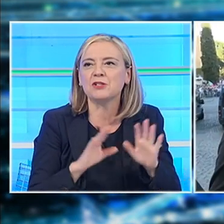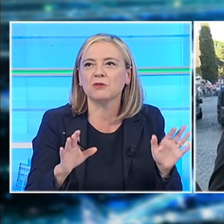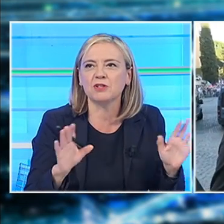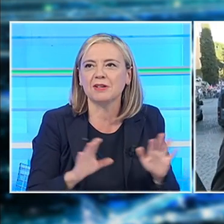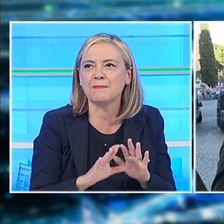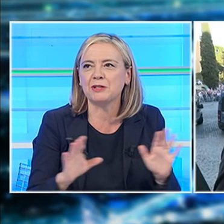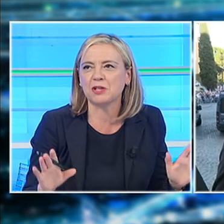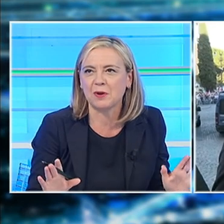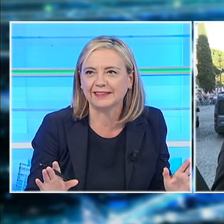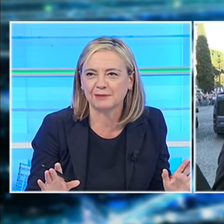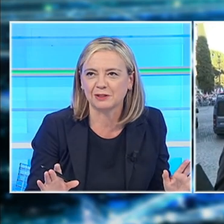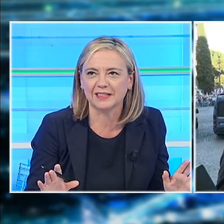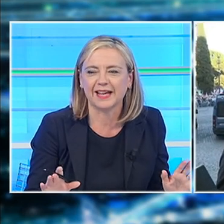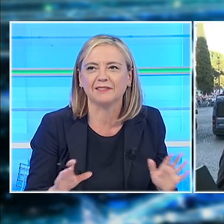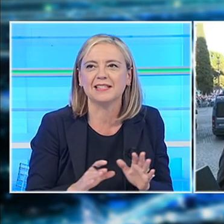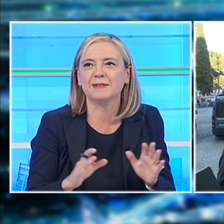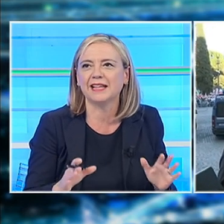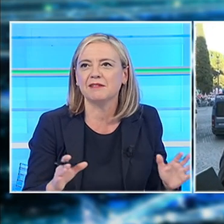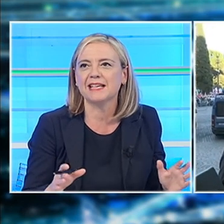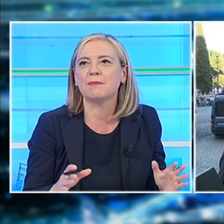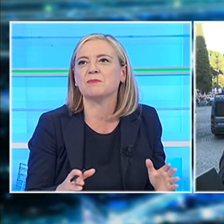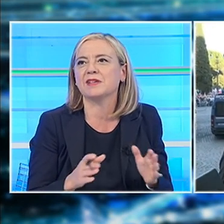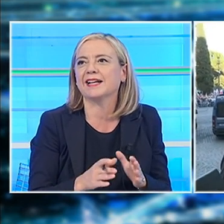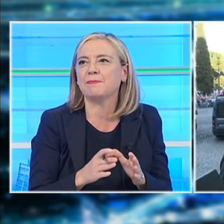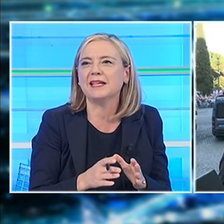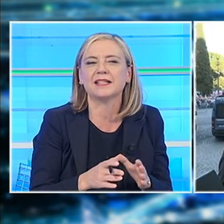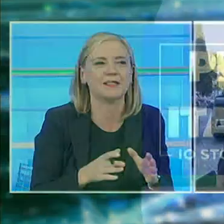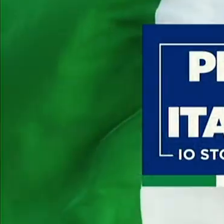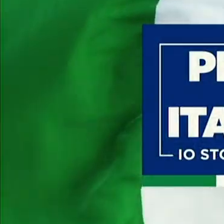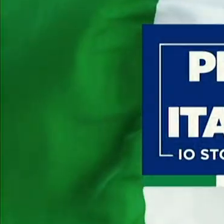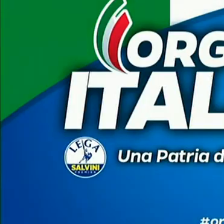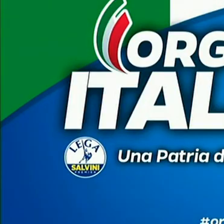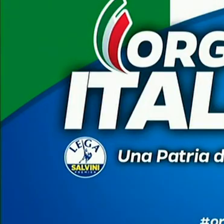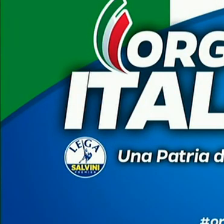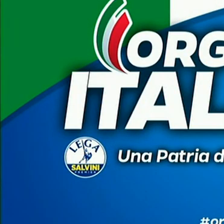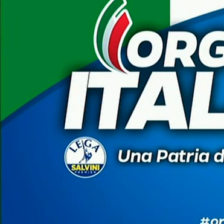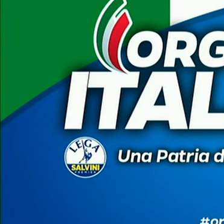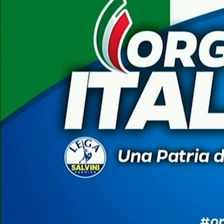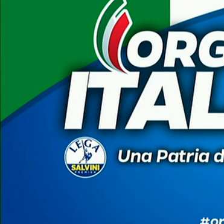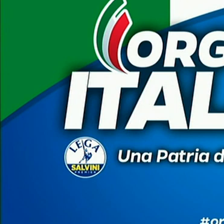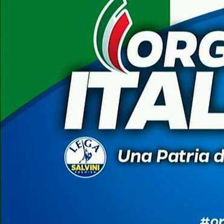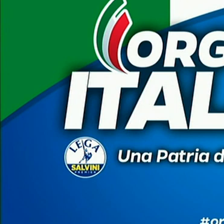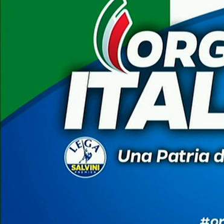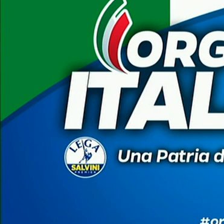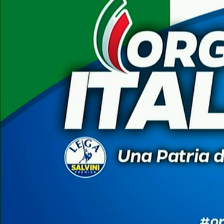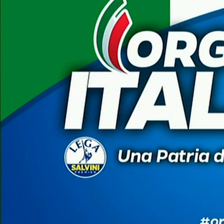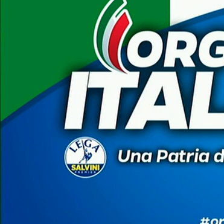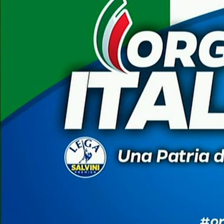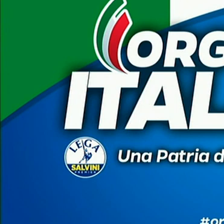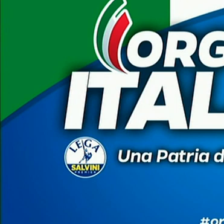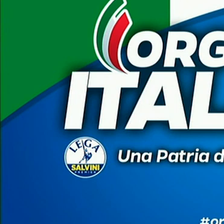Perché ci vuole sempre il 50 per governare, quindi si metteranno insieme, però bisognerà capire se saranno piccole diciamo formazioni